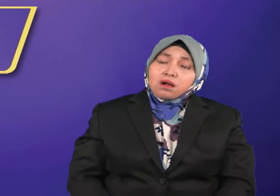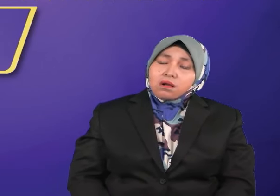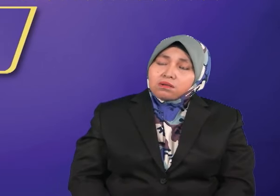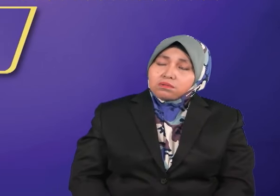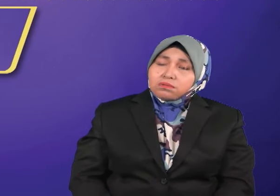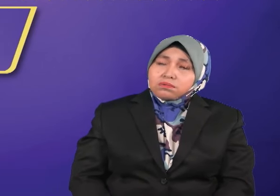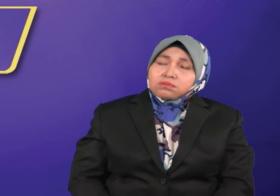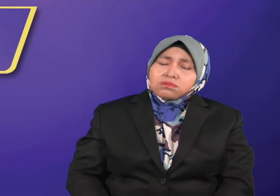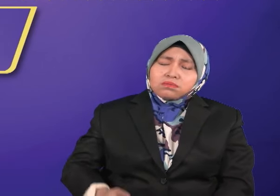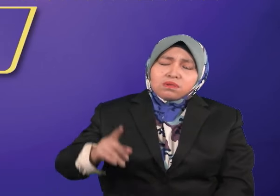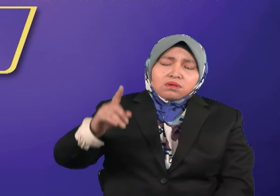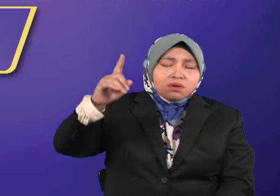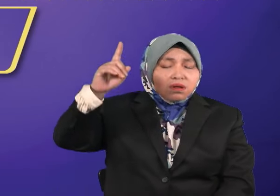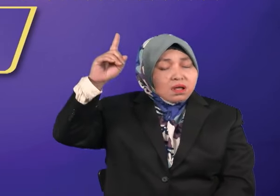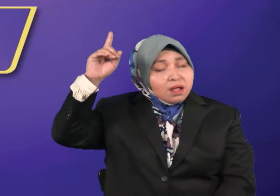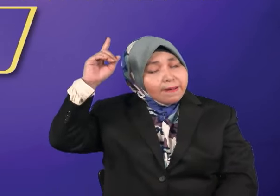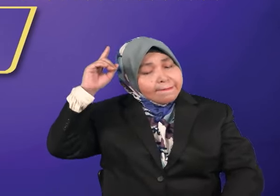دَعَانِ